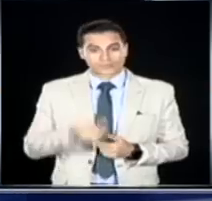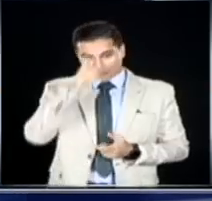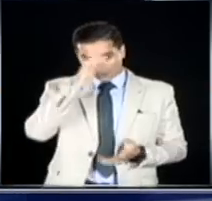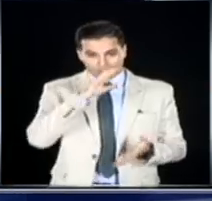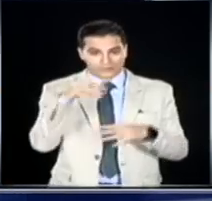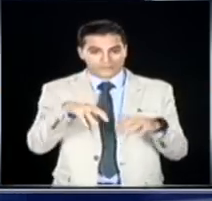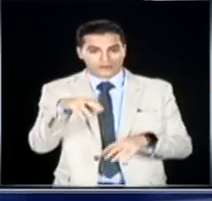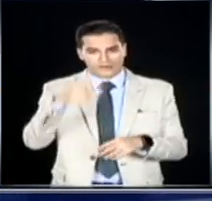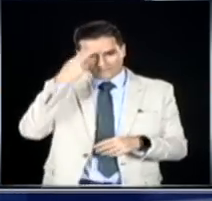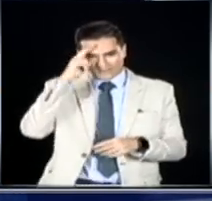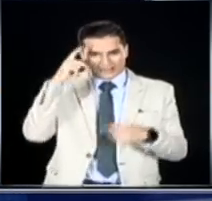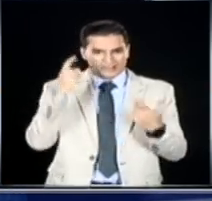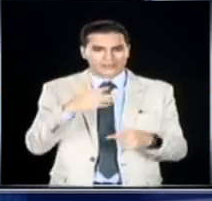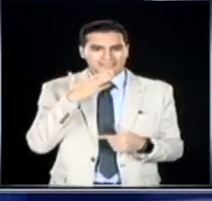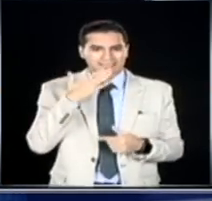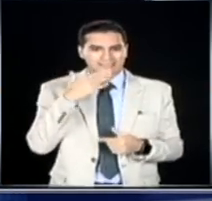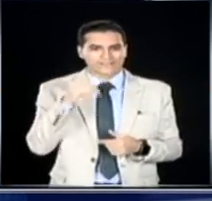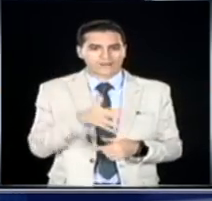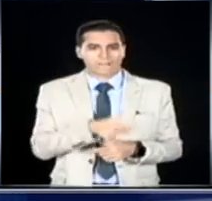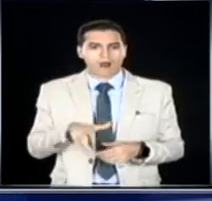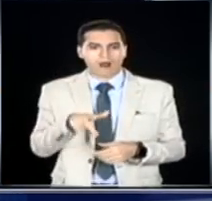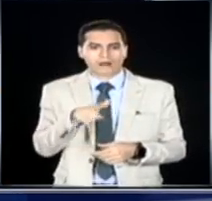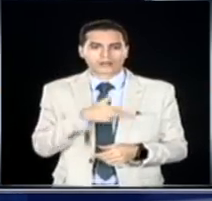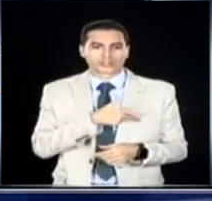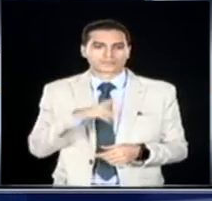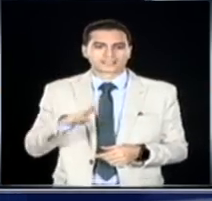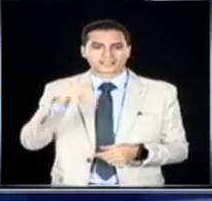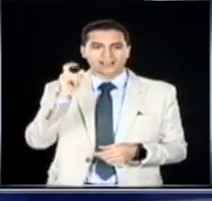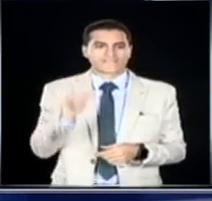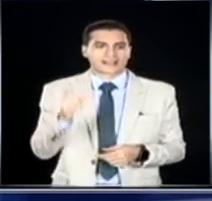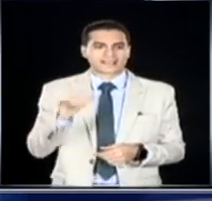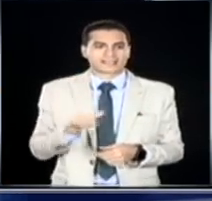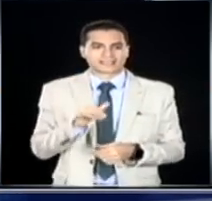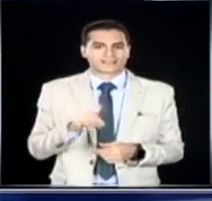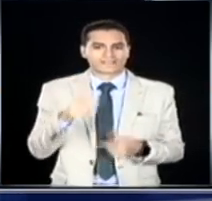في اي دوله اسيويه يقع نهر كباري